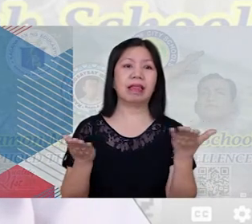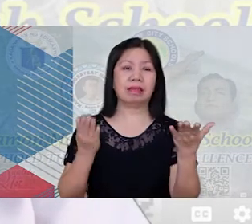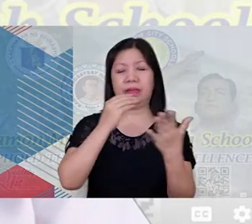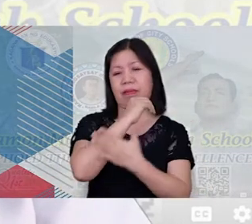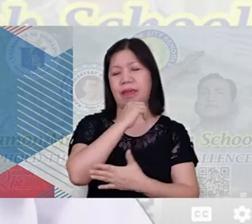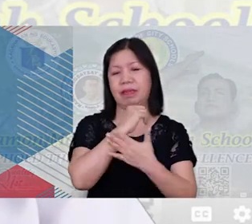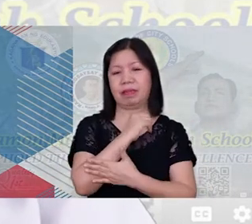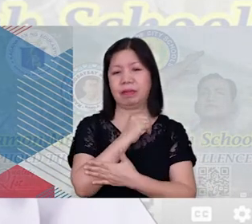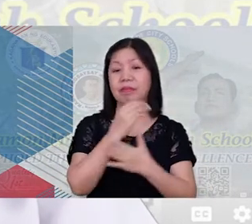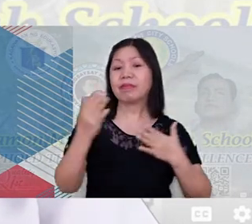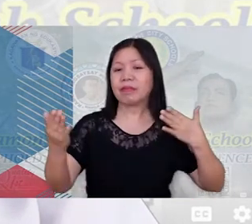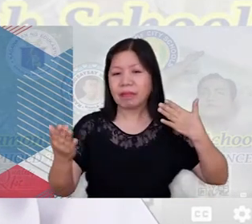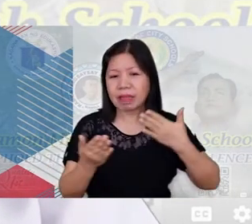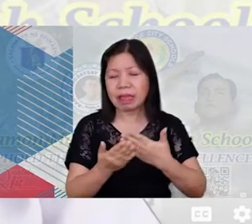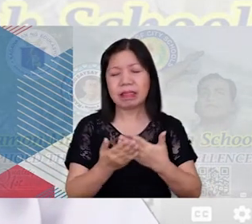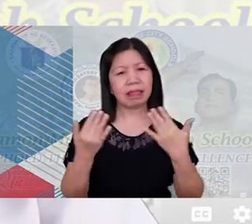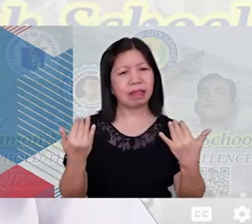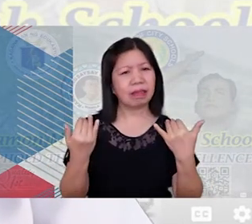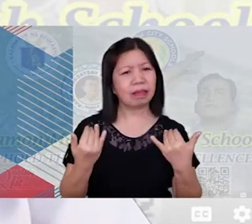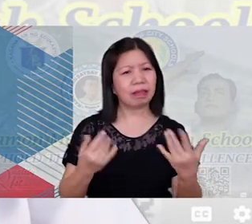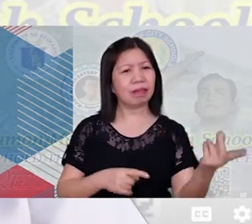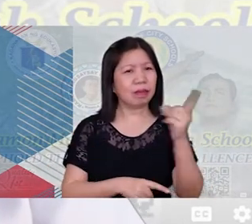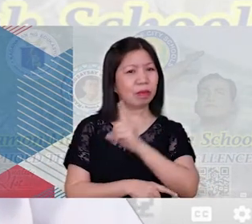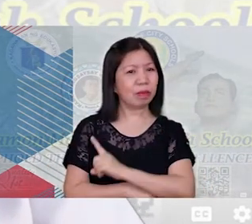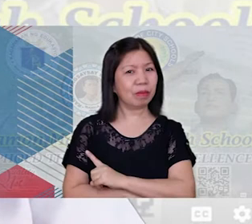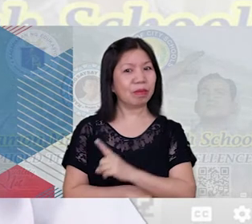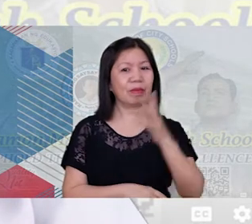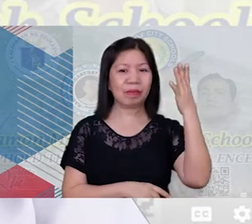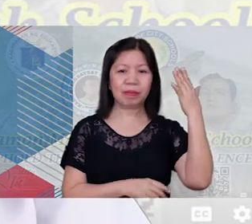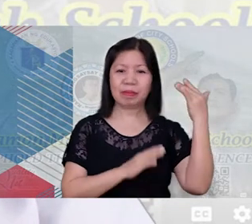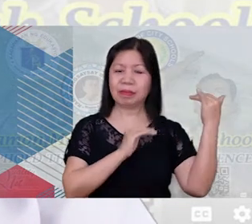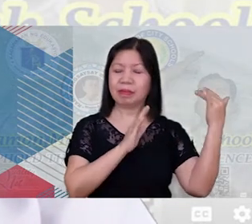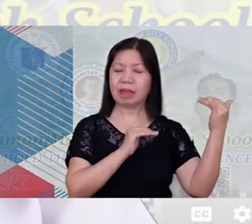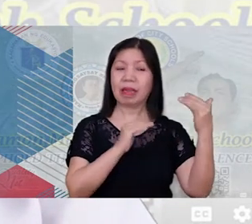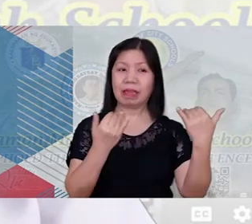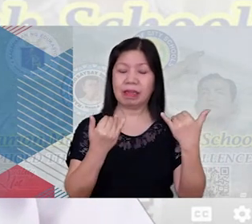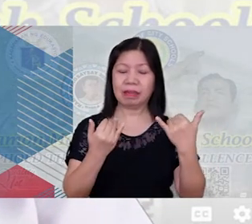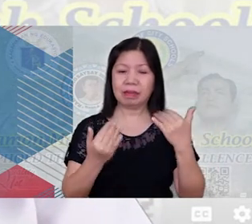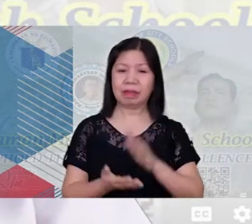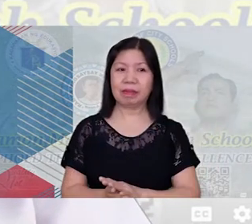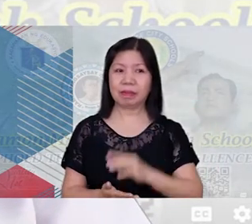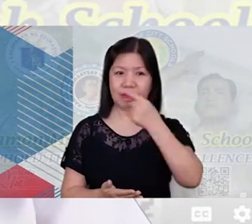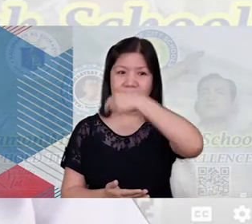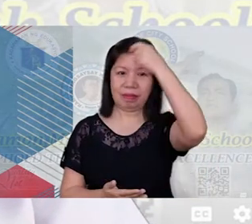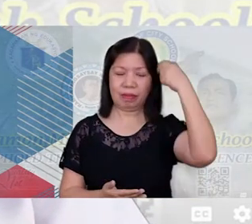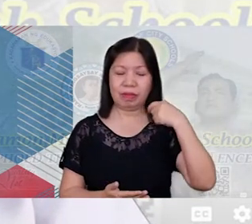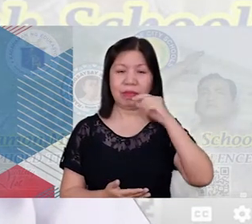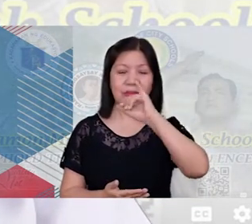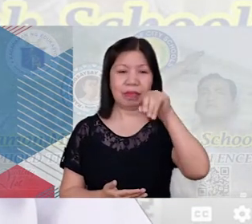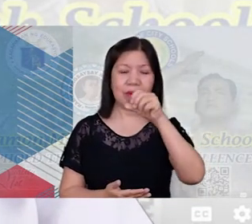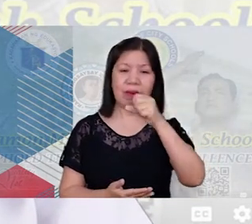bansa. Dumating na ang araw na ating pinakamimiti, ang ating pagtatapos sa junior high